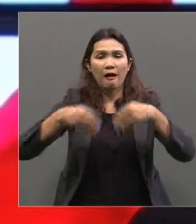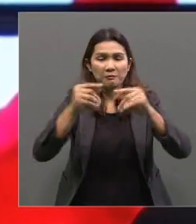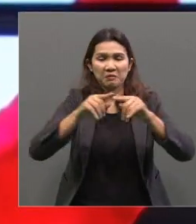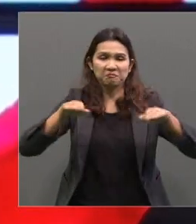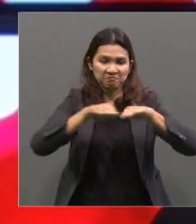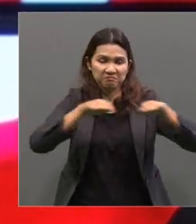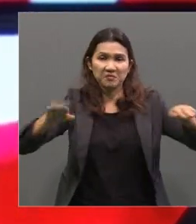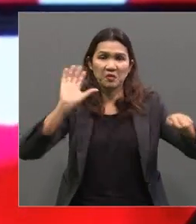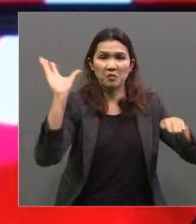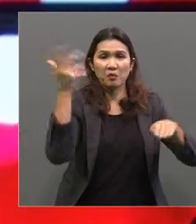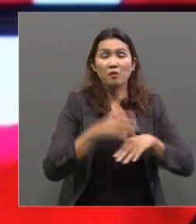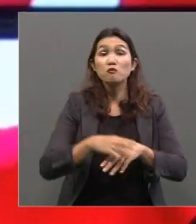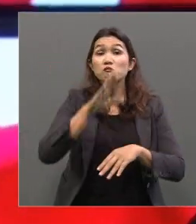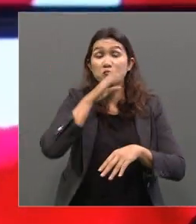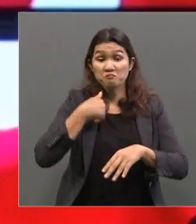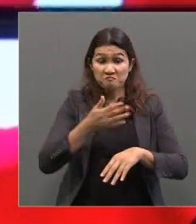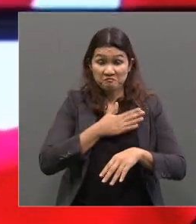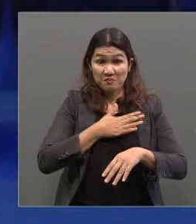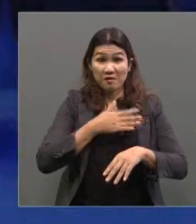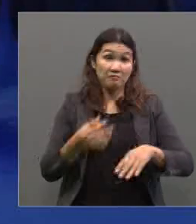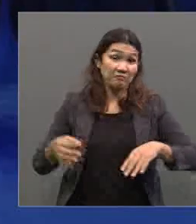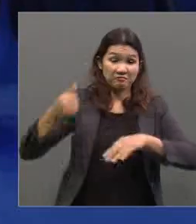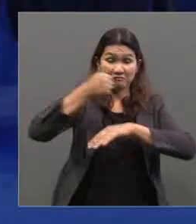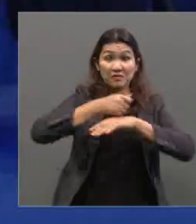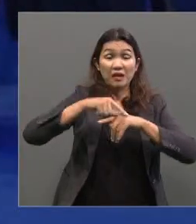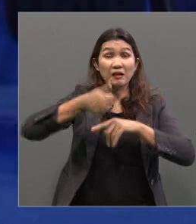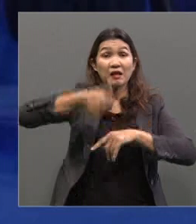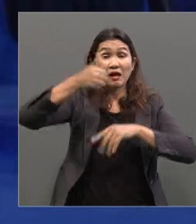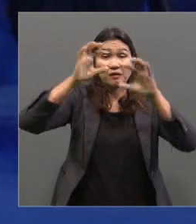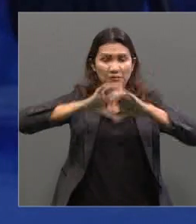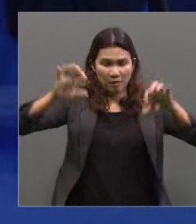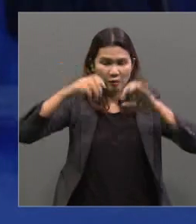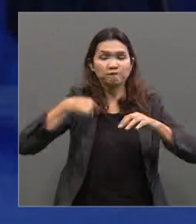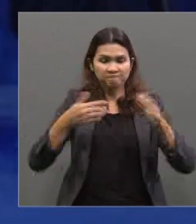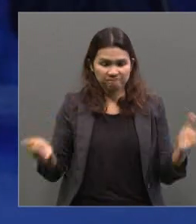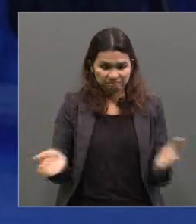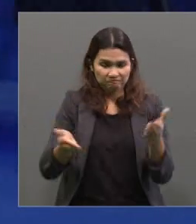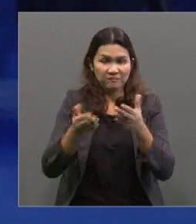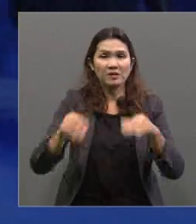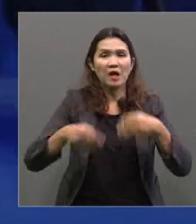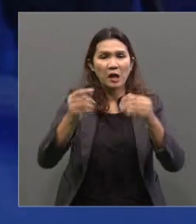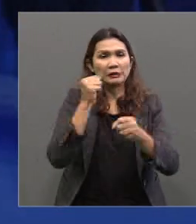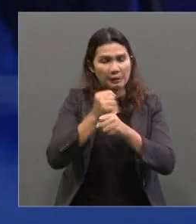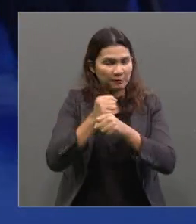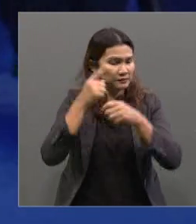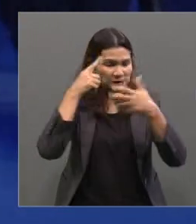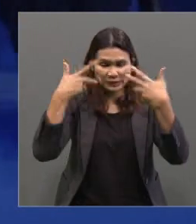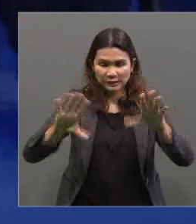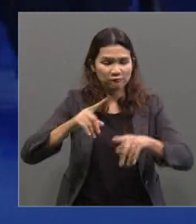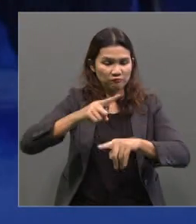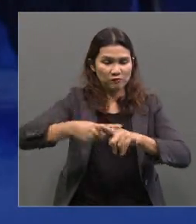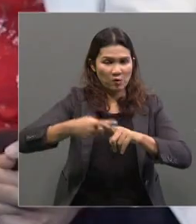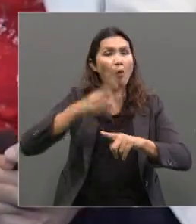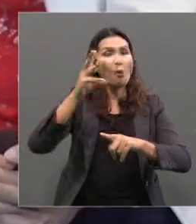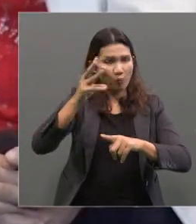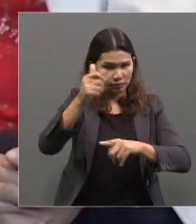คะว่าหากได้เป็นรัฐบาลจะมีการผลักดันนโยบายสตรีเป็นลำดับแรกๆค่ะที่จะทำให้สำเร็จภายใน6เดือนด้วยค่ะ